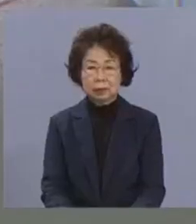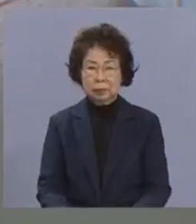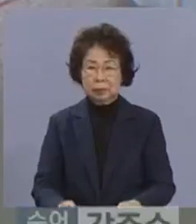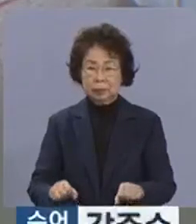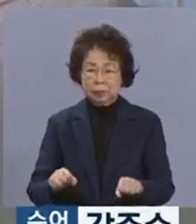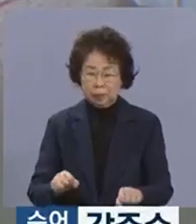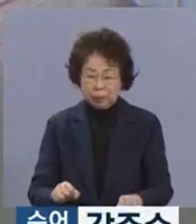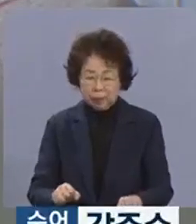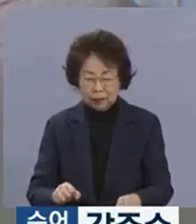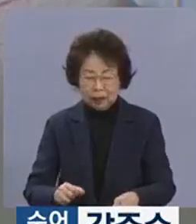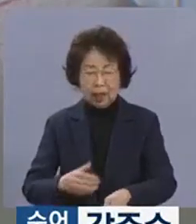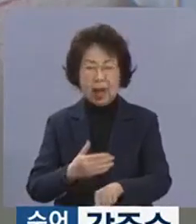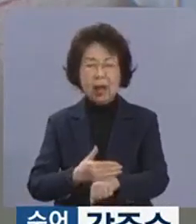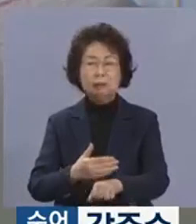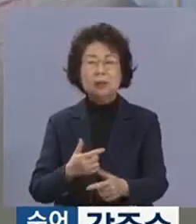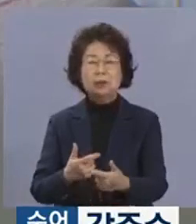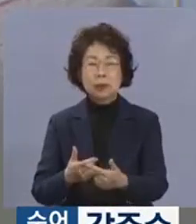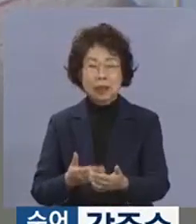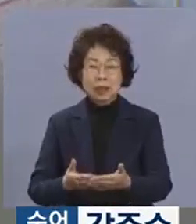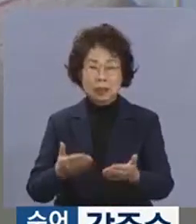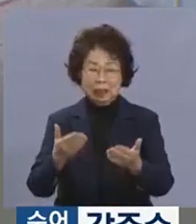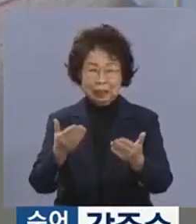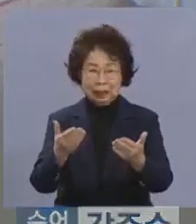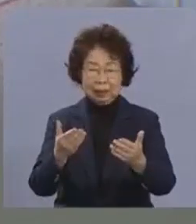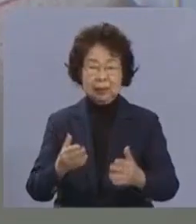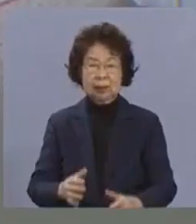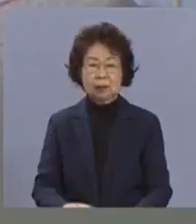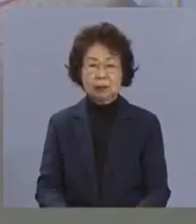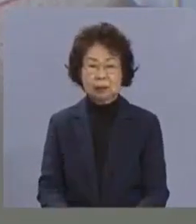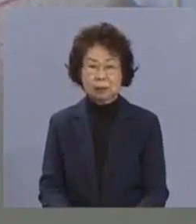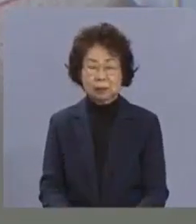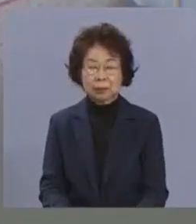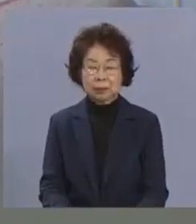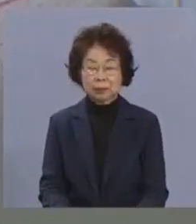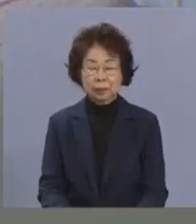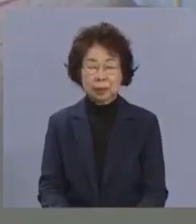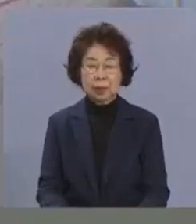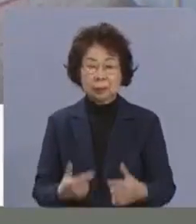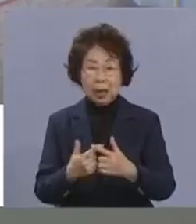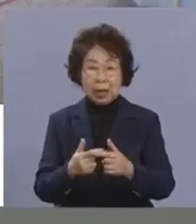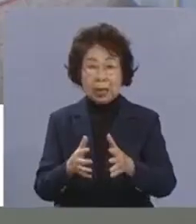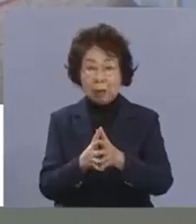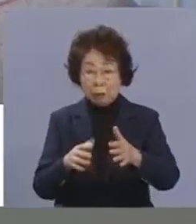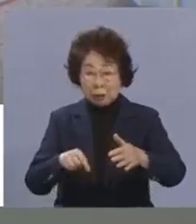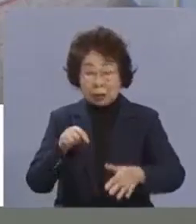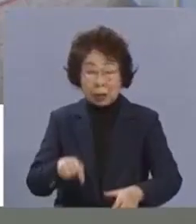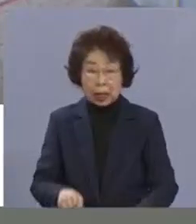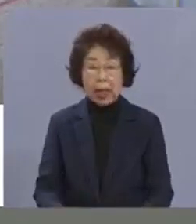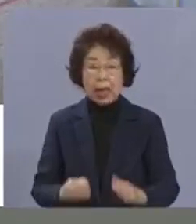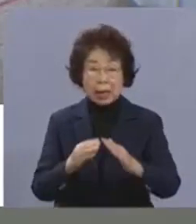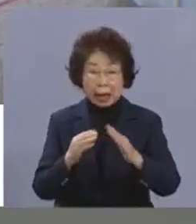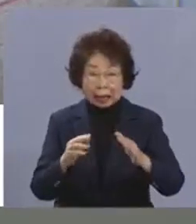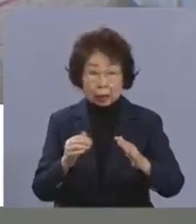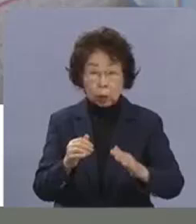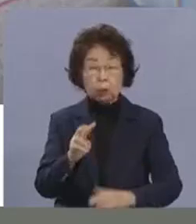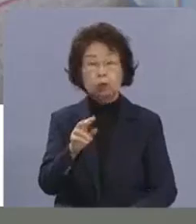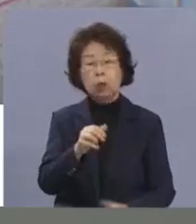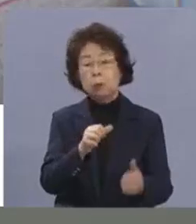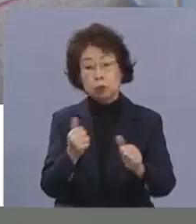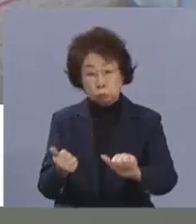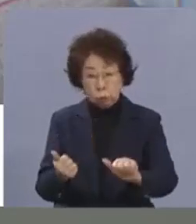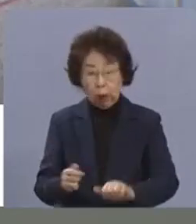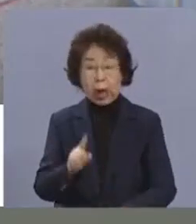여러분 안녕하십니까 KBS 9시 부산 뉴스입니다 부산에 한 다가구 주택에서 일가족 두 명이